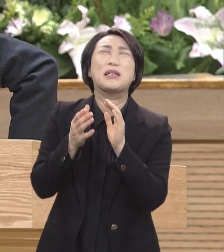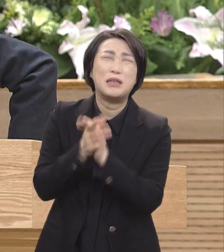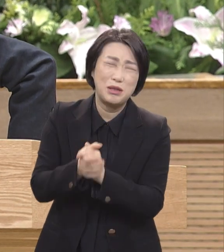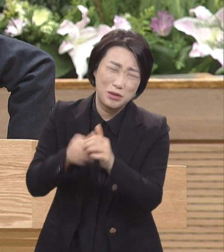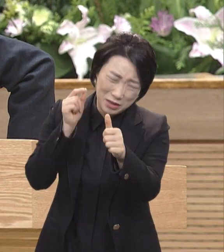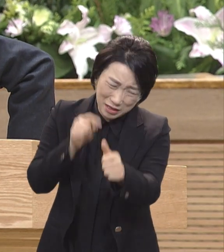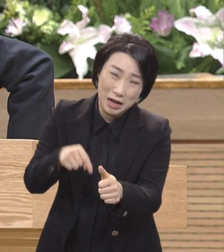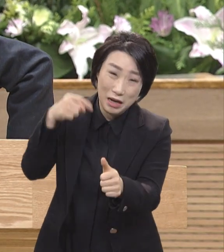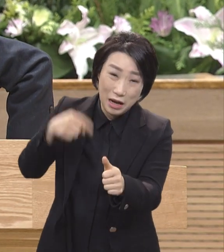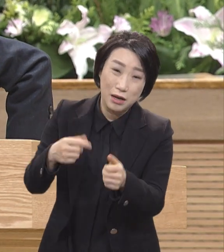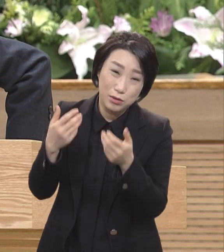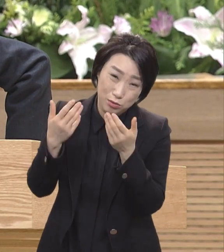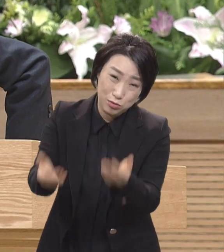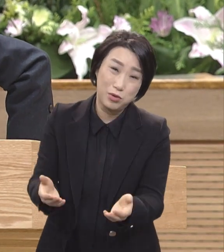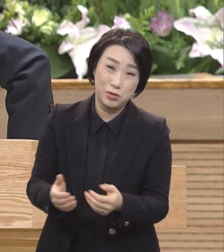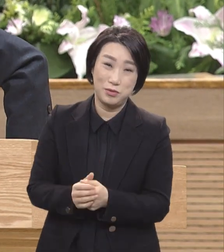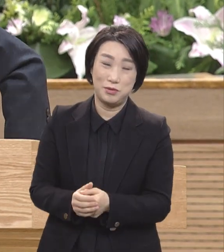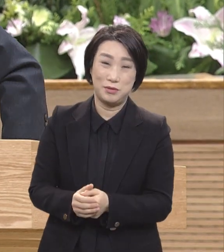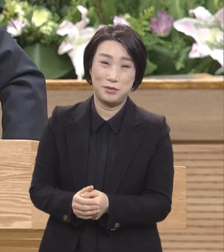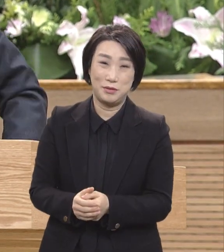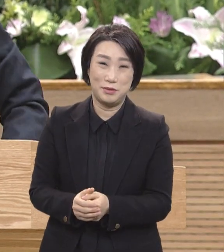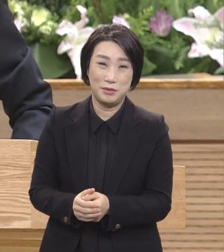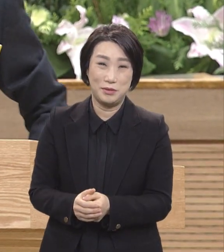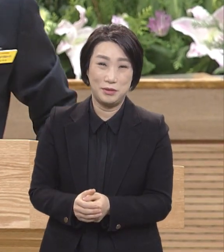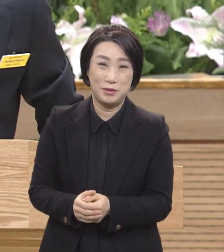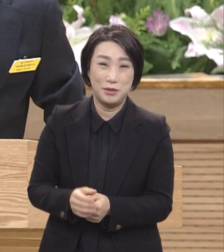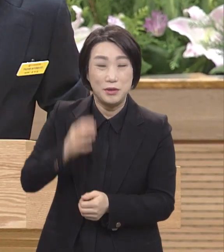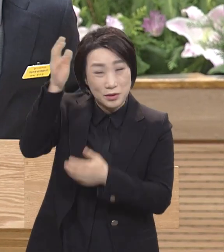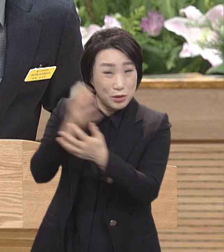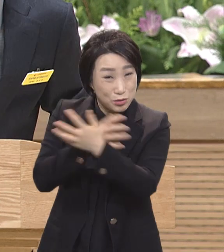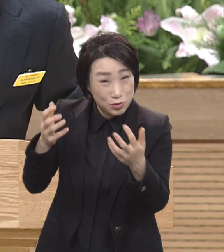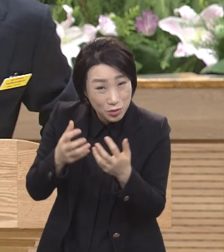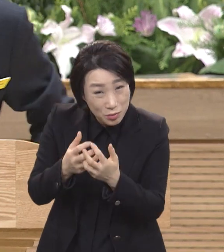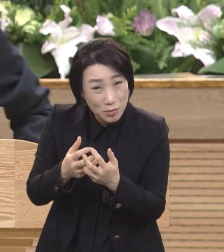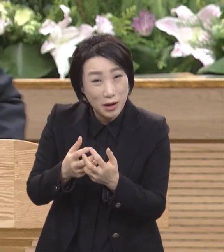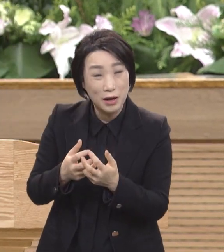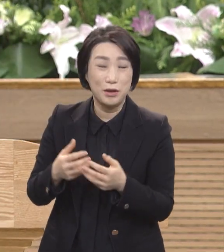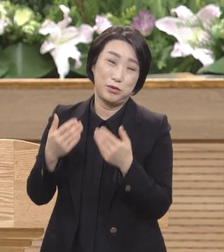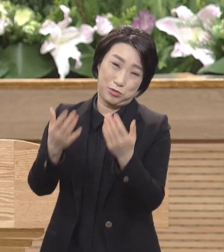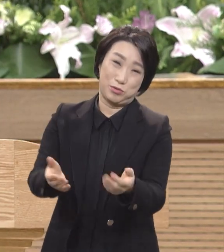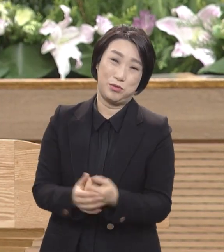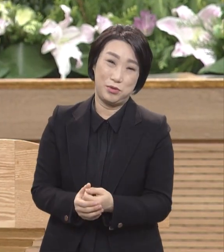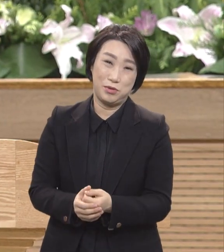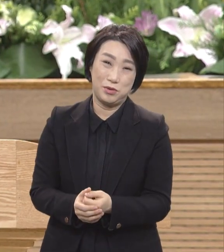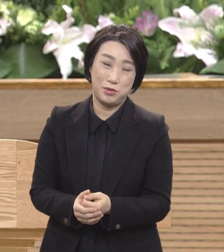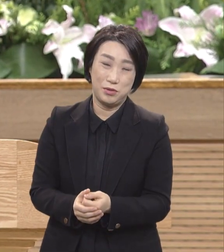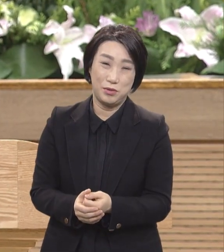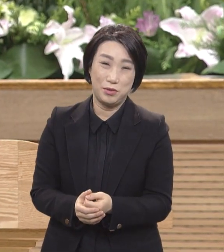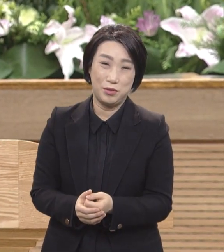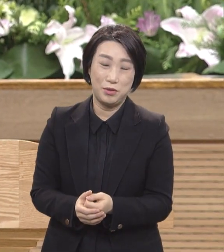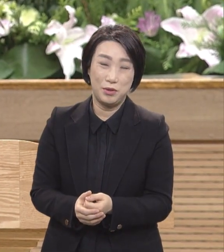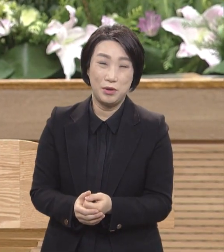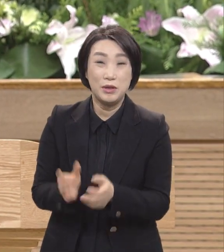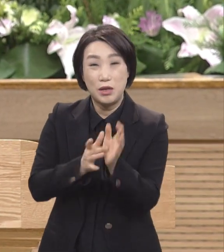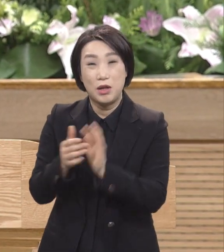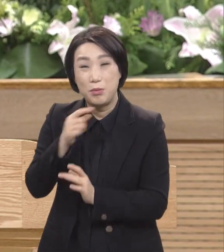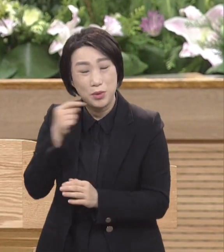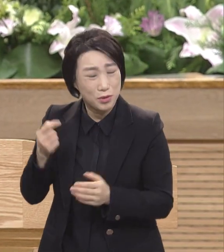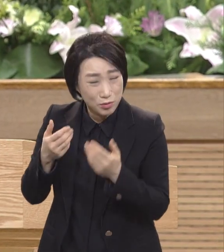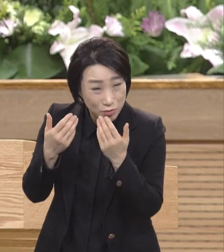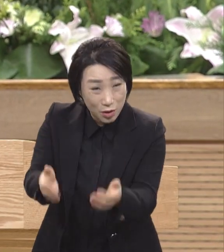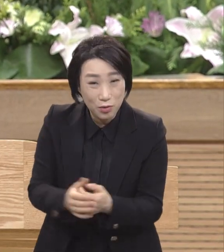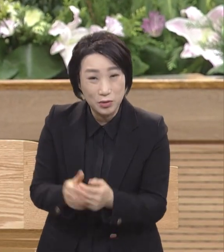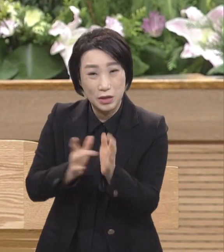기도하라고 일러줘서 주었고 성령 충만하게 해서 주었고 그의 피로